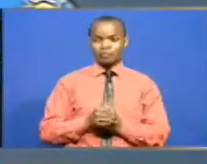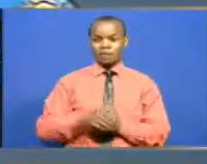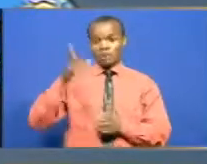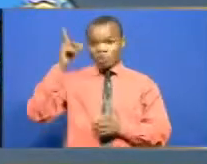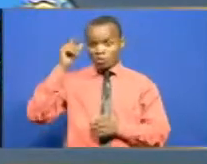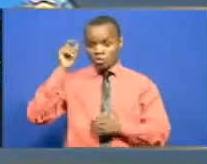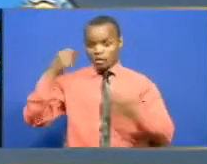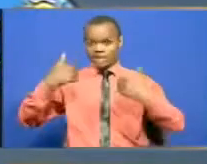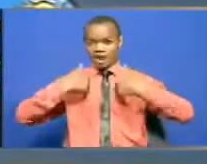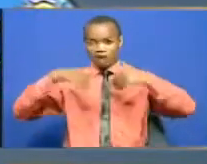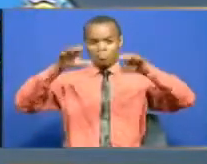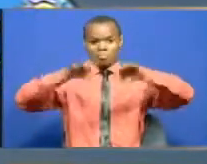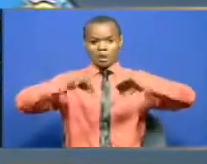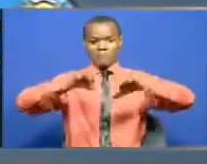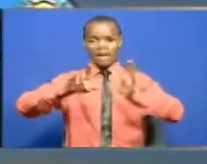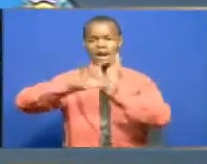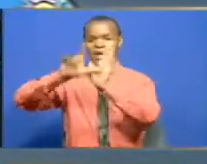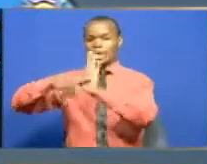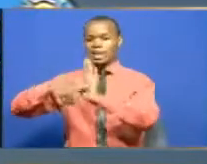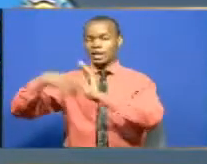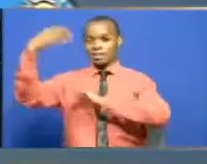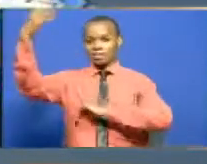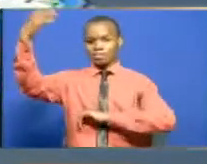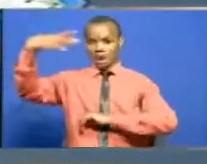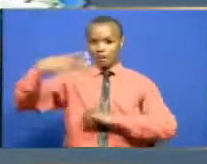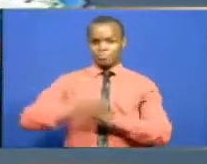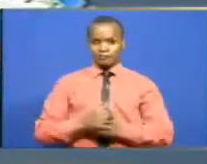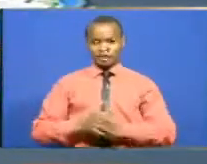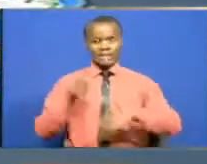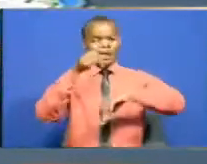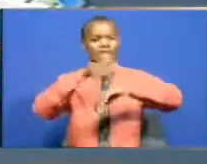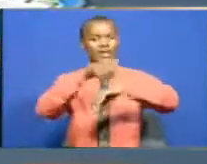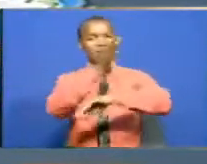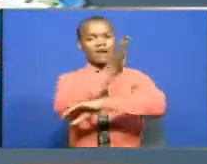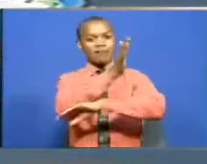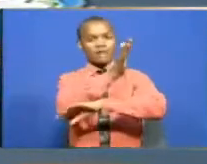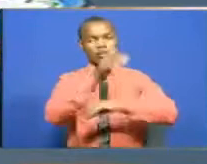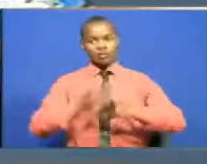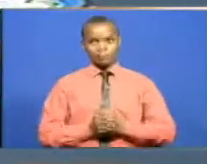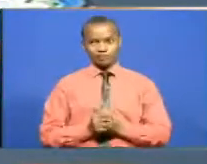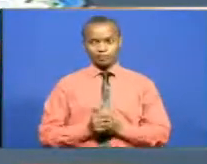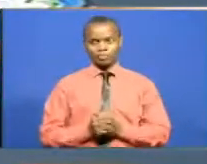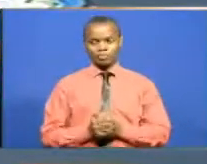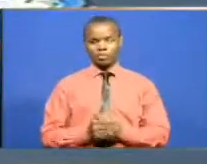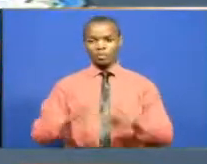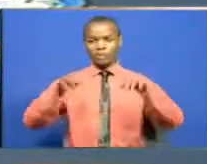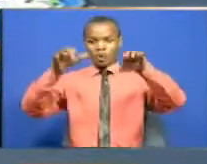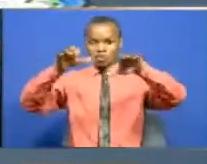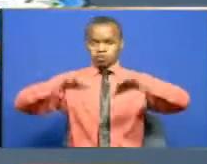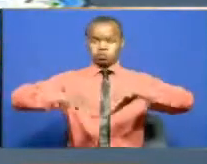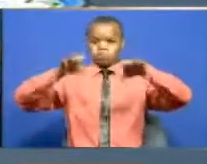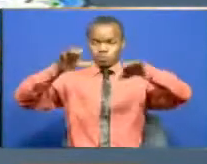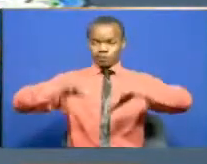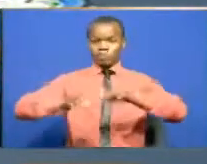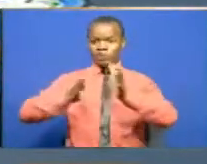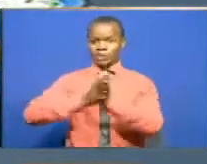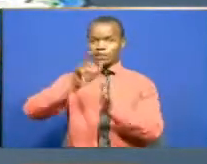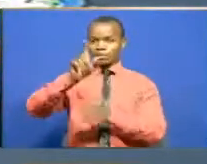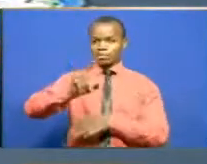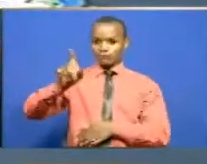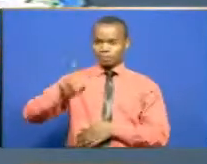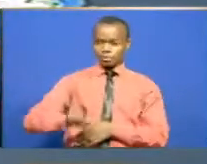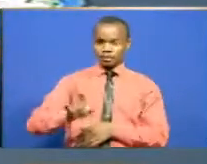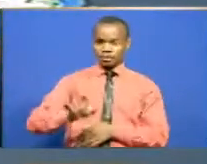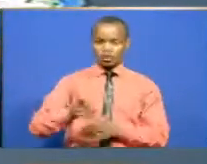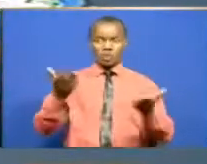mvua na kupisha vipindi vya jua. Na itakapotimu majira ya alasiri, ni kwamba rasharasha za mvua na ngurumo za radi zinatarajiwa katika maeneo